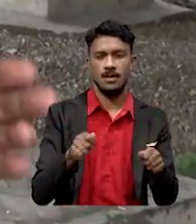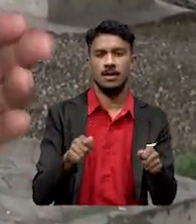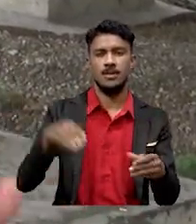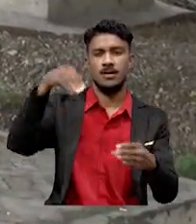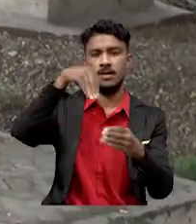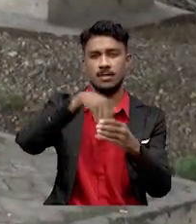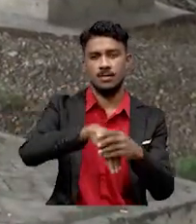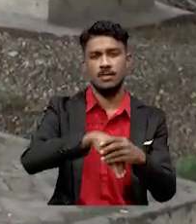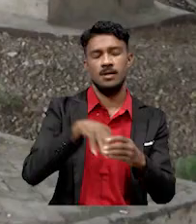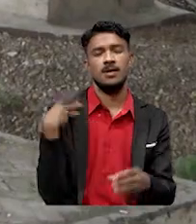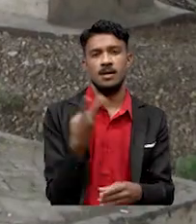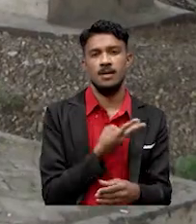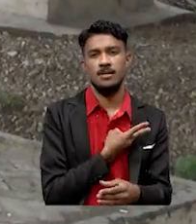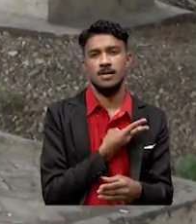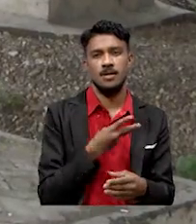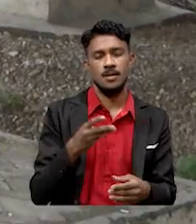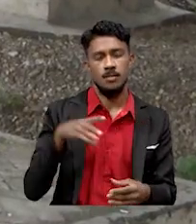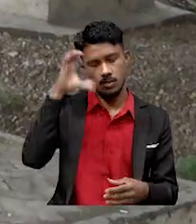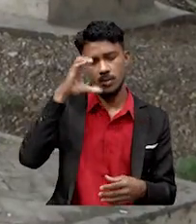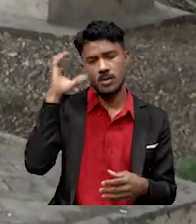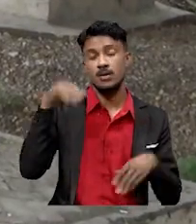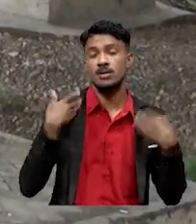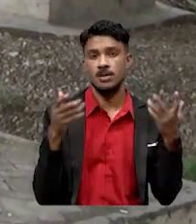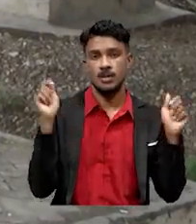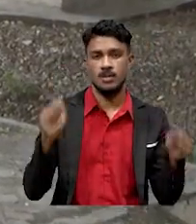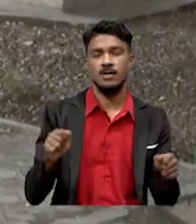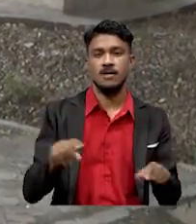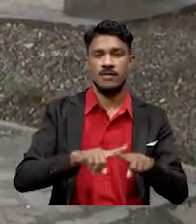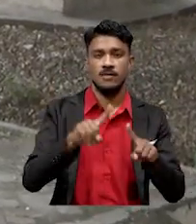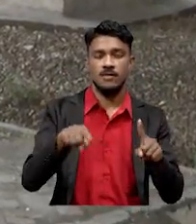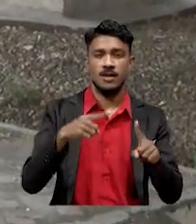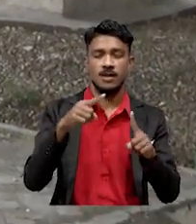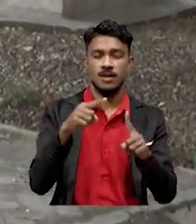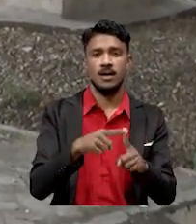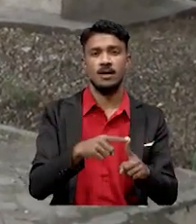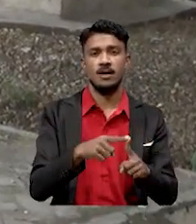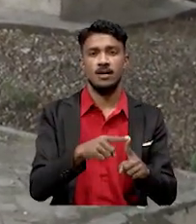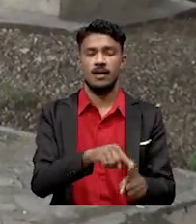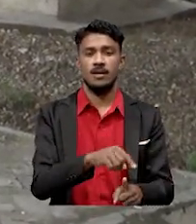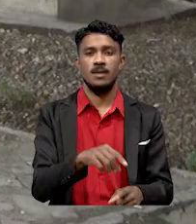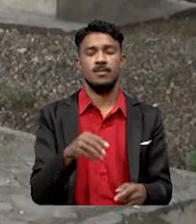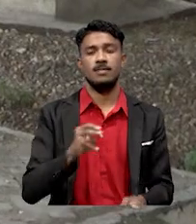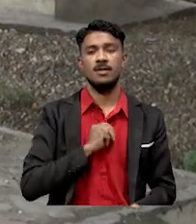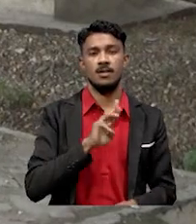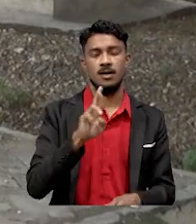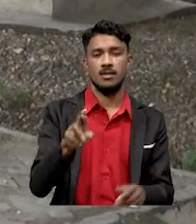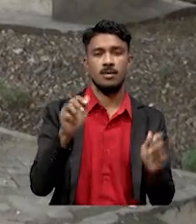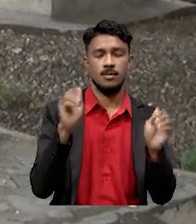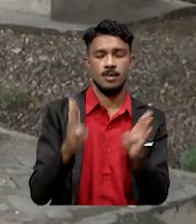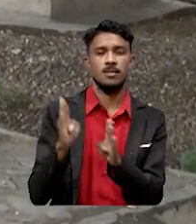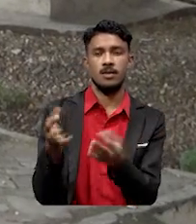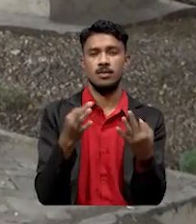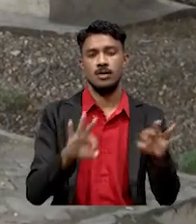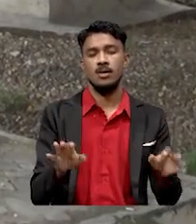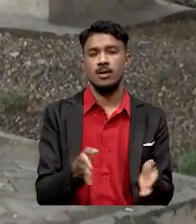ne ami ukazet para kue bagira kwanu metnaru ne otona. Bahau ne parte ne usba ba munisipi dili